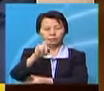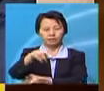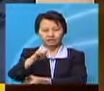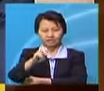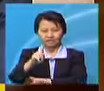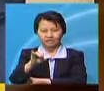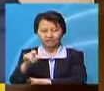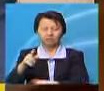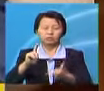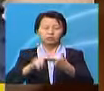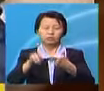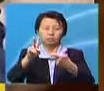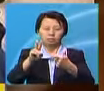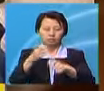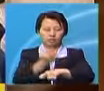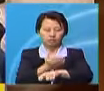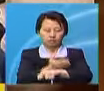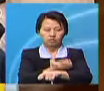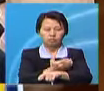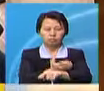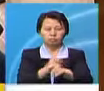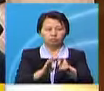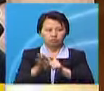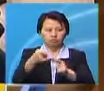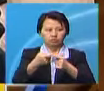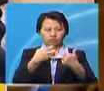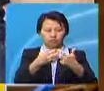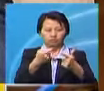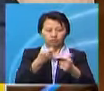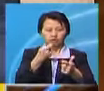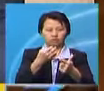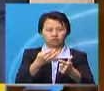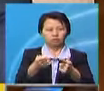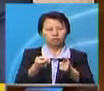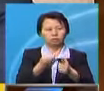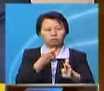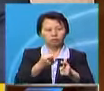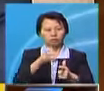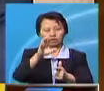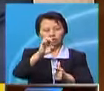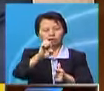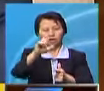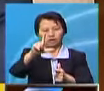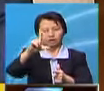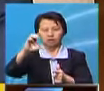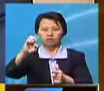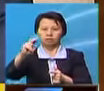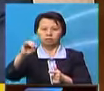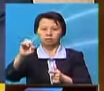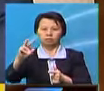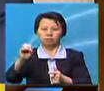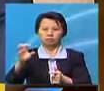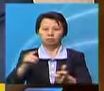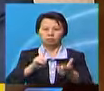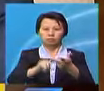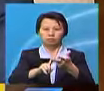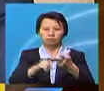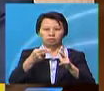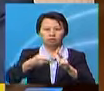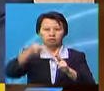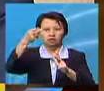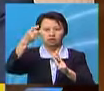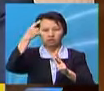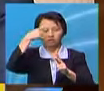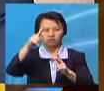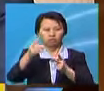2. Improved commodities production from the diminishing effect of El Nino. And 3. Higher wages for